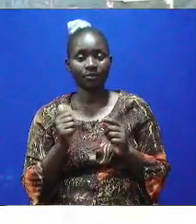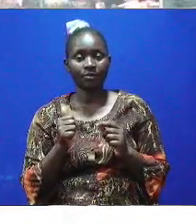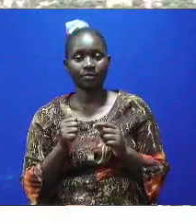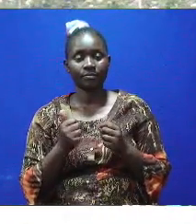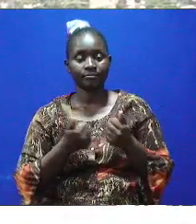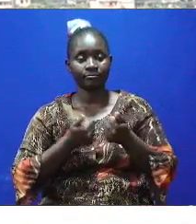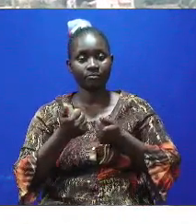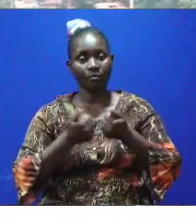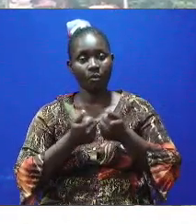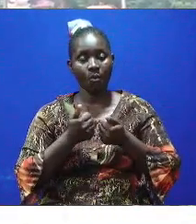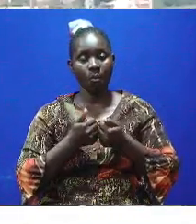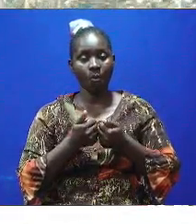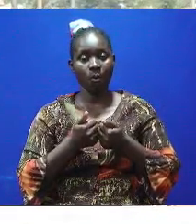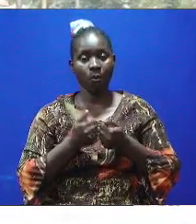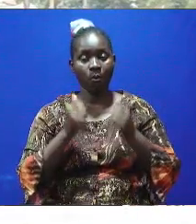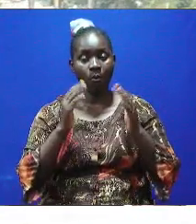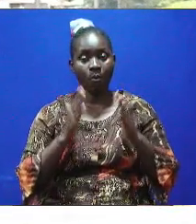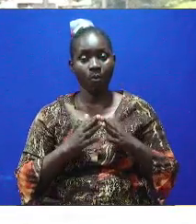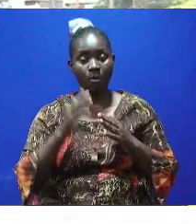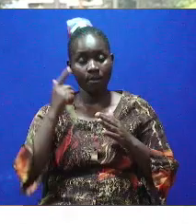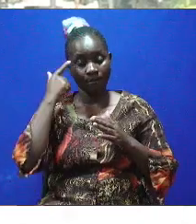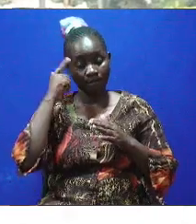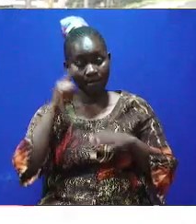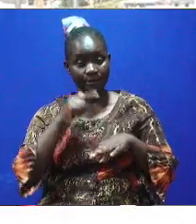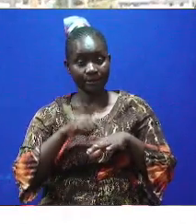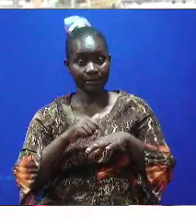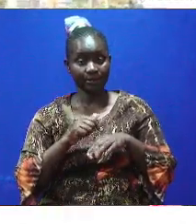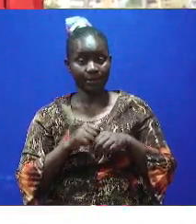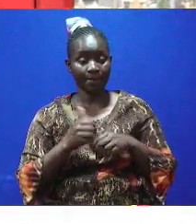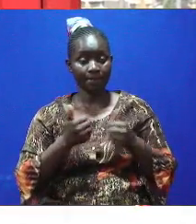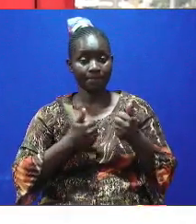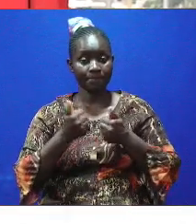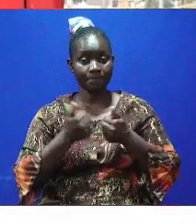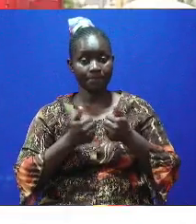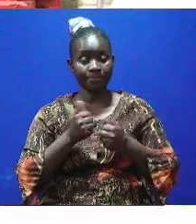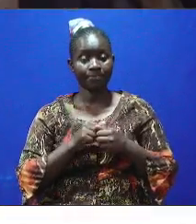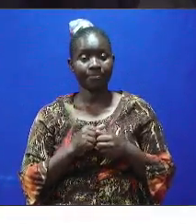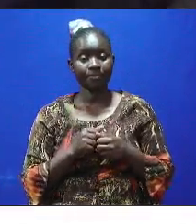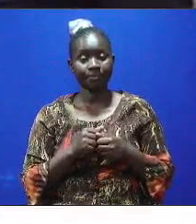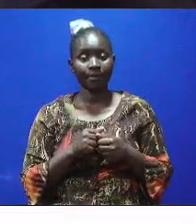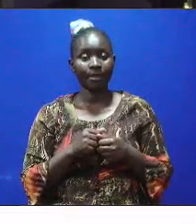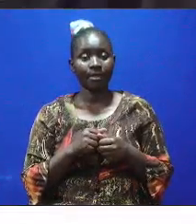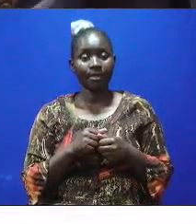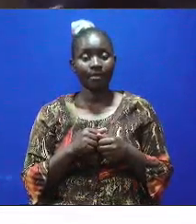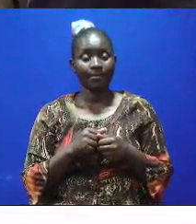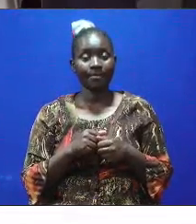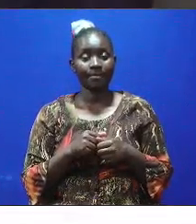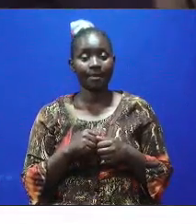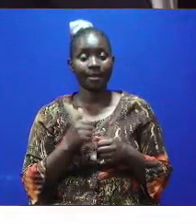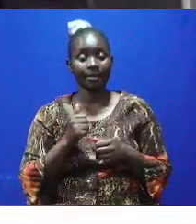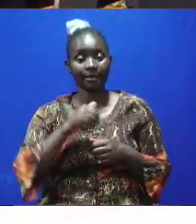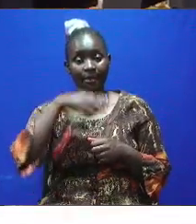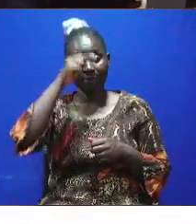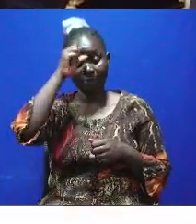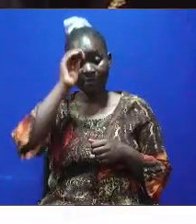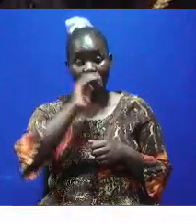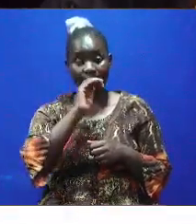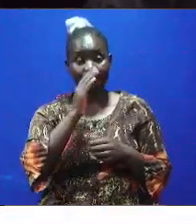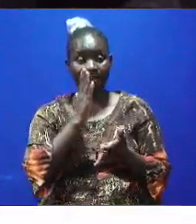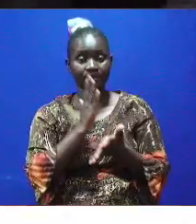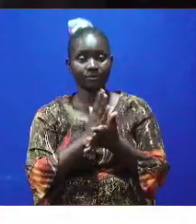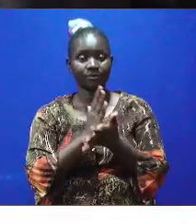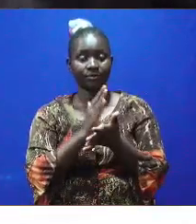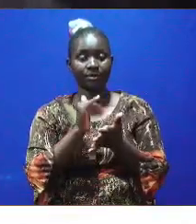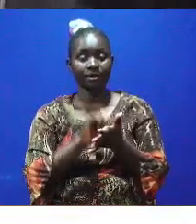abarundia vaboda boda kwa bama iso chinga kicho borundia buwabo. Asense mende nige serikali ya bori kwa kwene kebuna